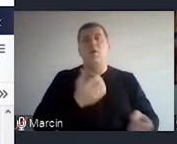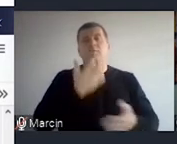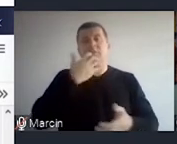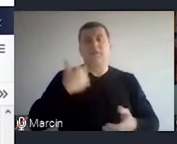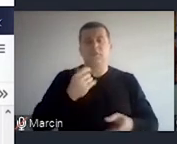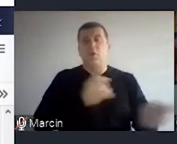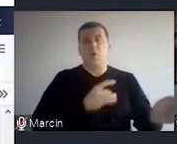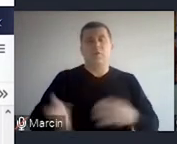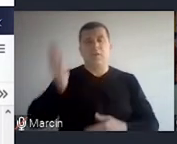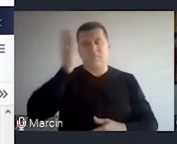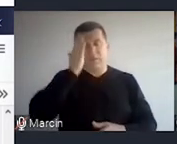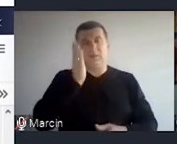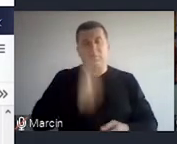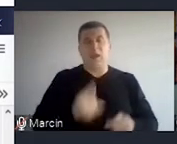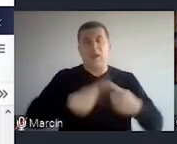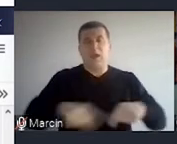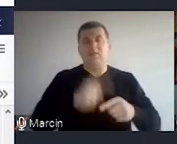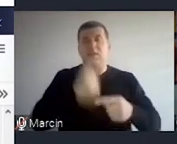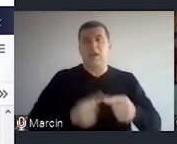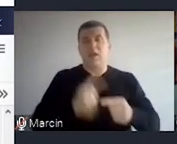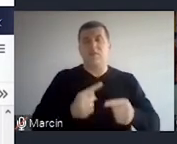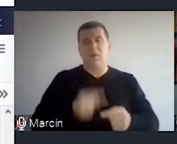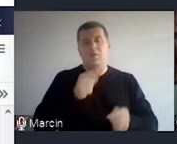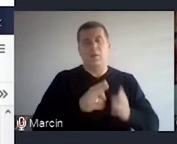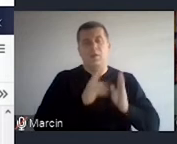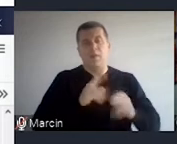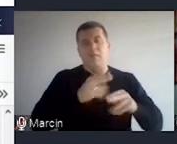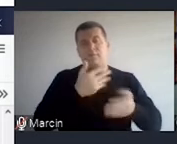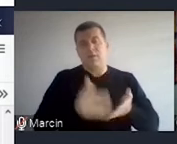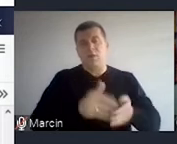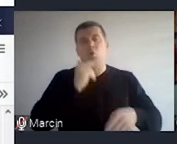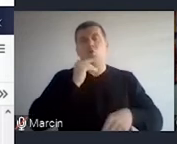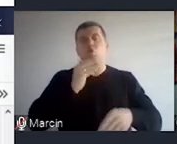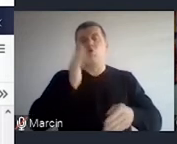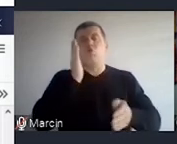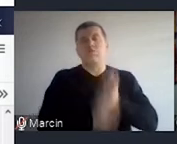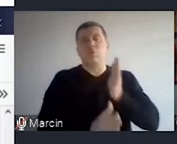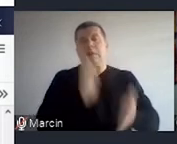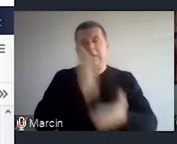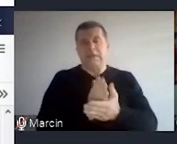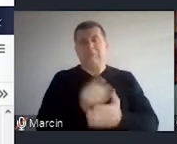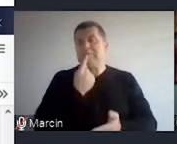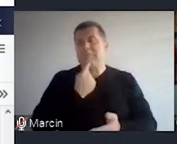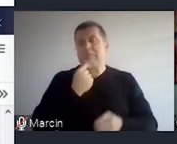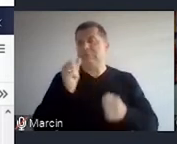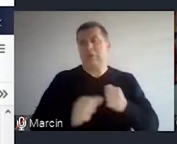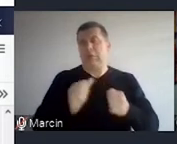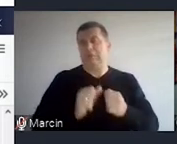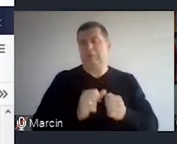będzie zrealizowane tylko w kawałku. Te wydatki uproszczone były tylko w niewielkim